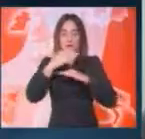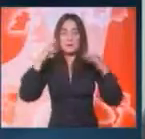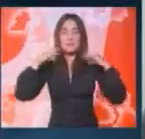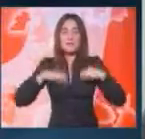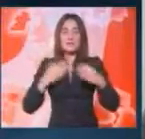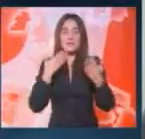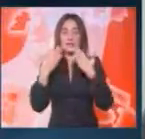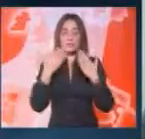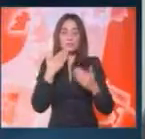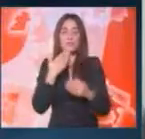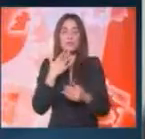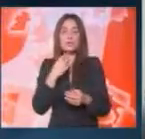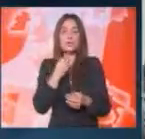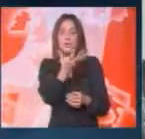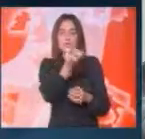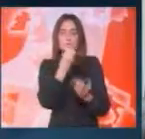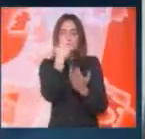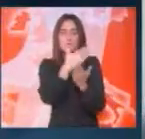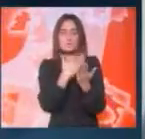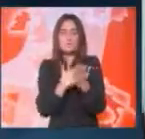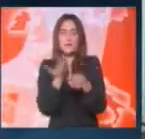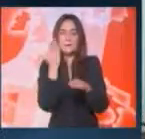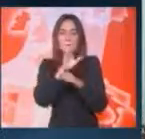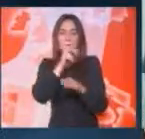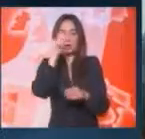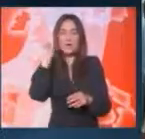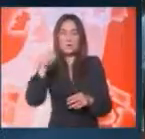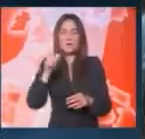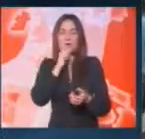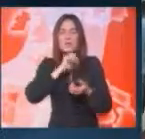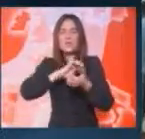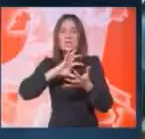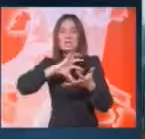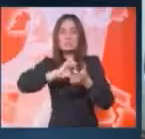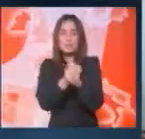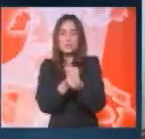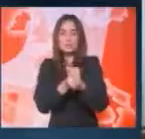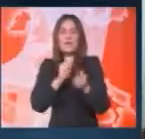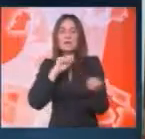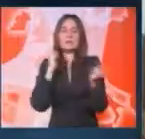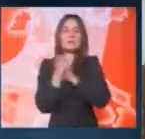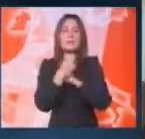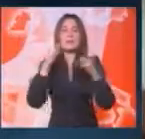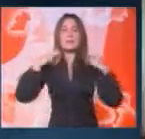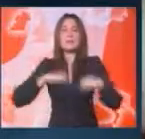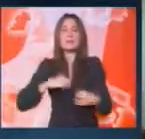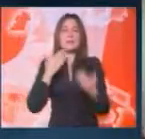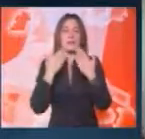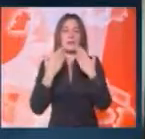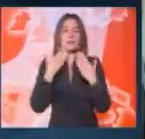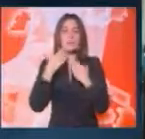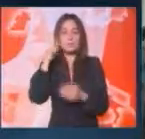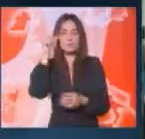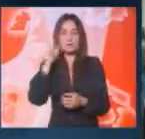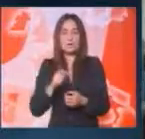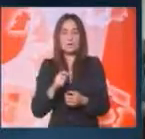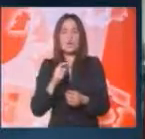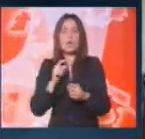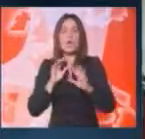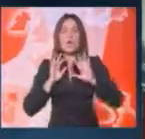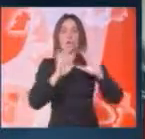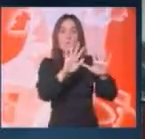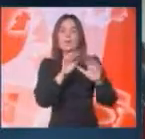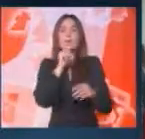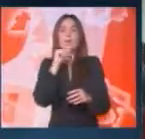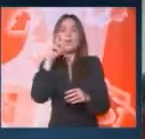predsednika Skupštine uzeo spisak prisutnih odbornika iz Gužvoga. Zamenik predsednika Skupštine Milija Milenković odgurnuo